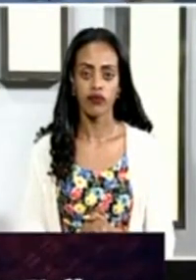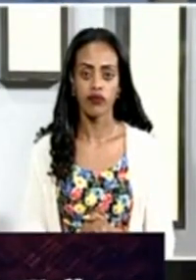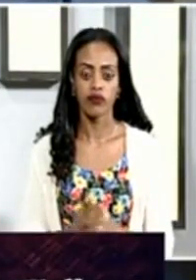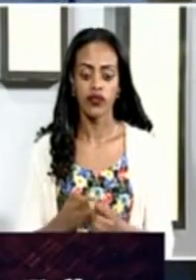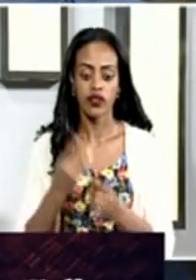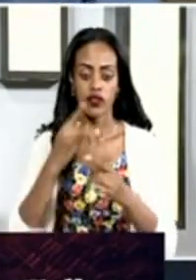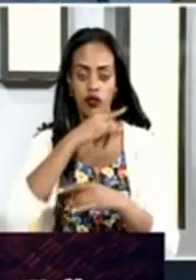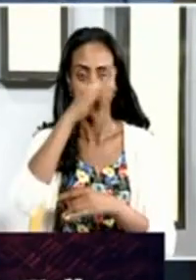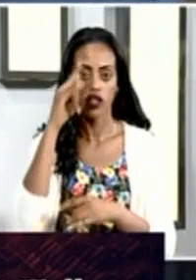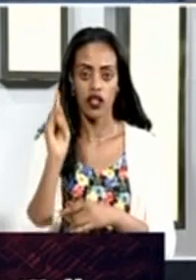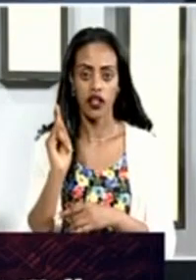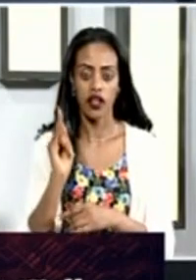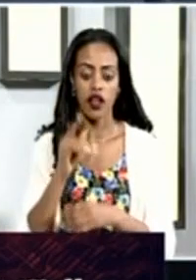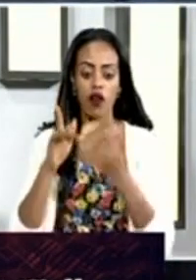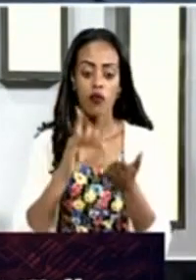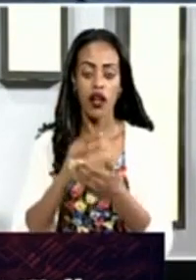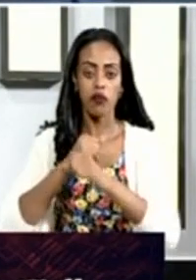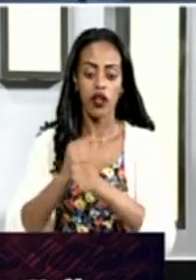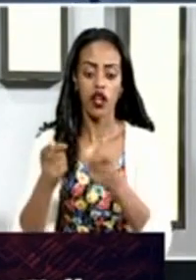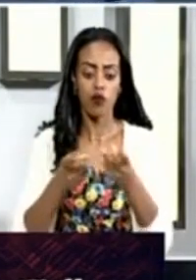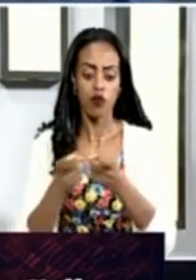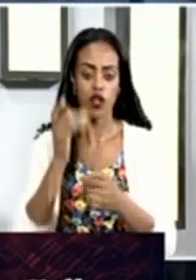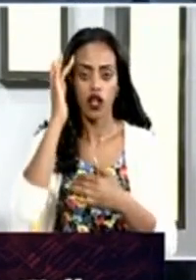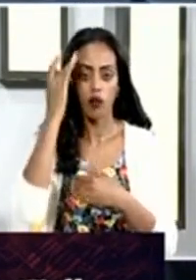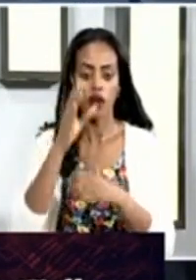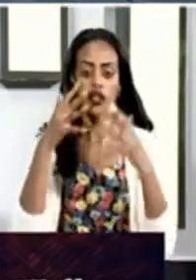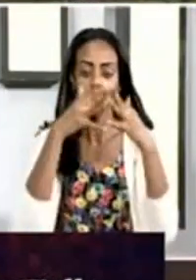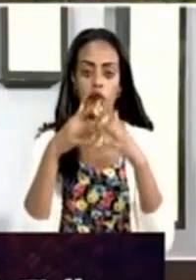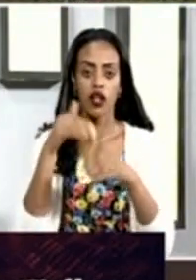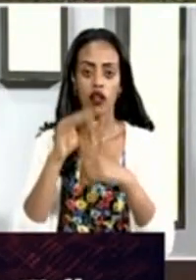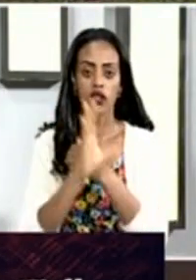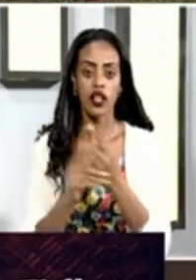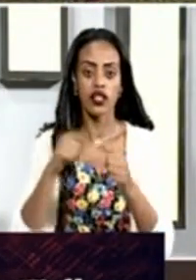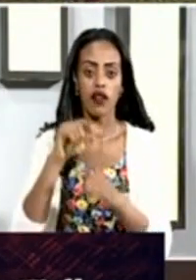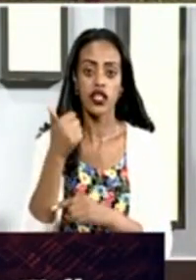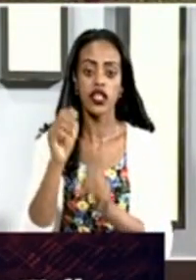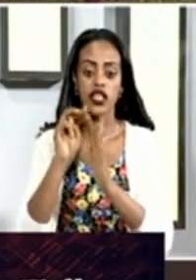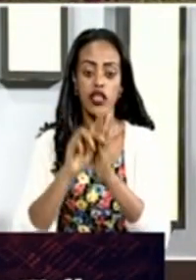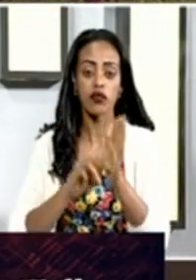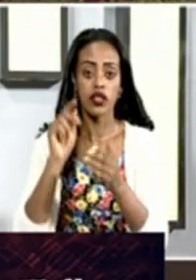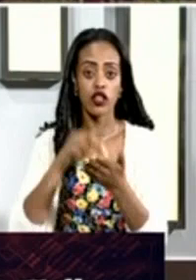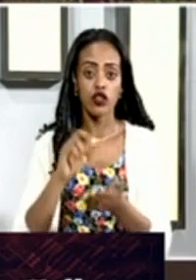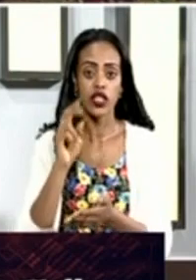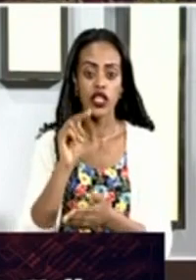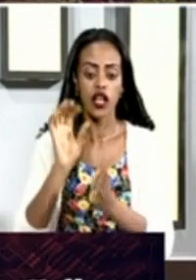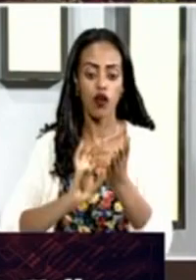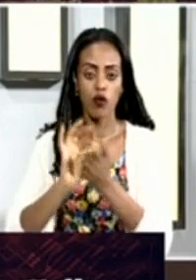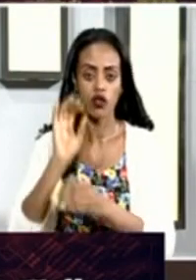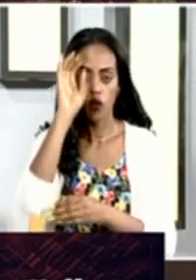ካብ ወፃኢ ማእኸል ምክልኻልን ምቁፃርን ሕማማት ኣሜሪካ ኣብቲ ሃገር ክሳብ 10 ጥቅምቲ 2020 ኣቆፃፅር